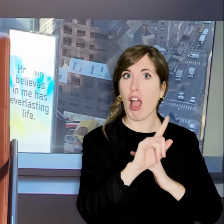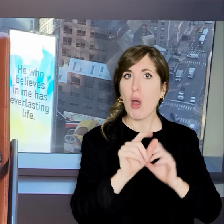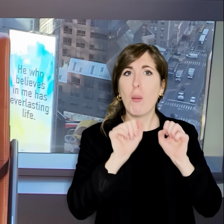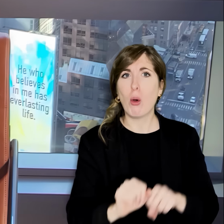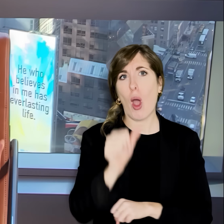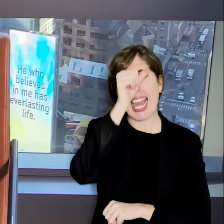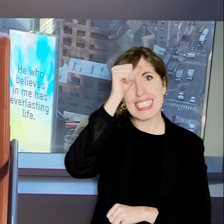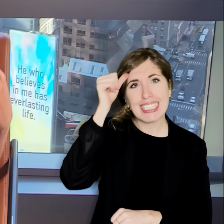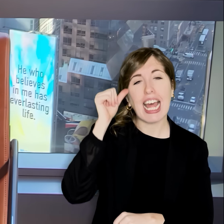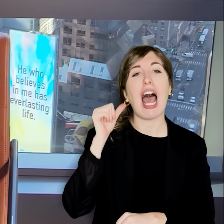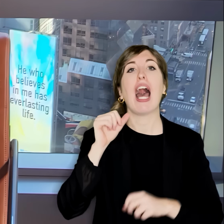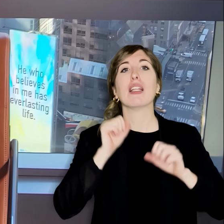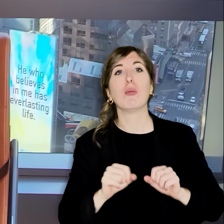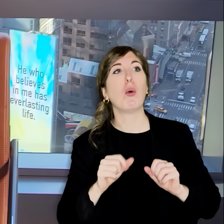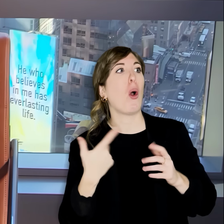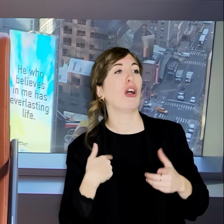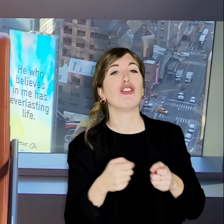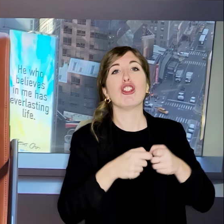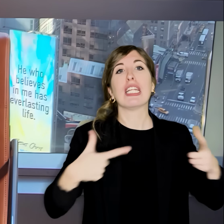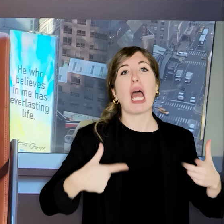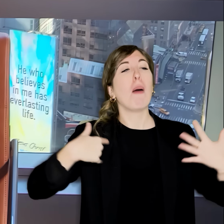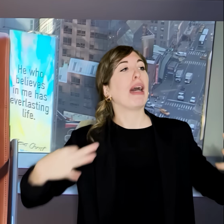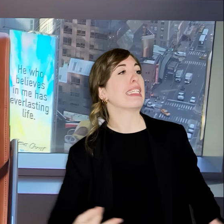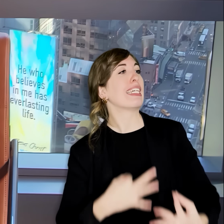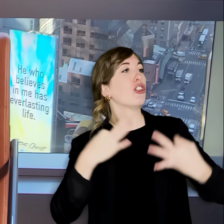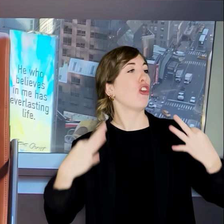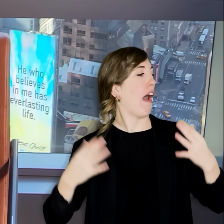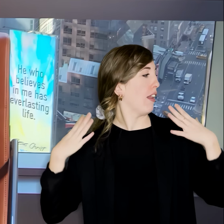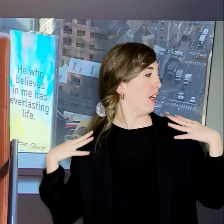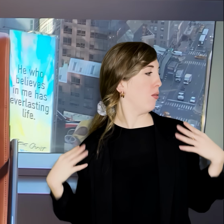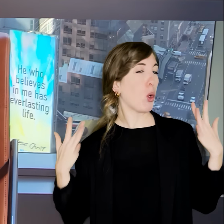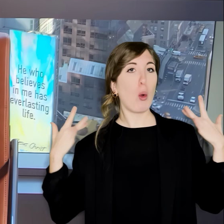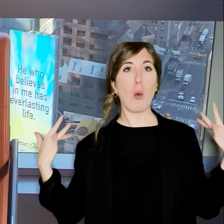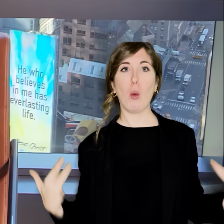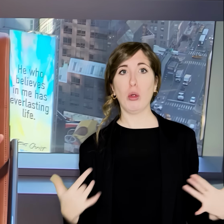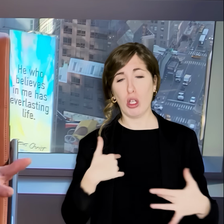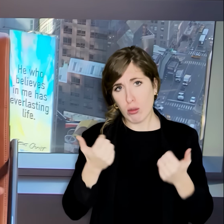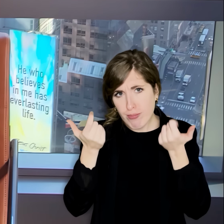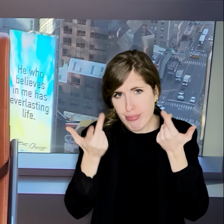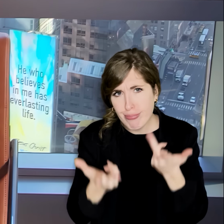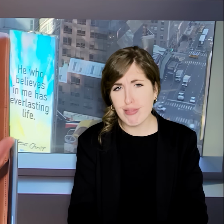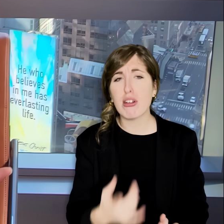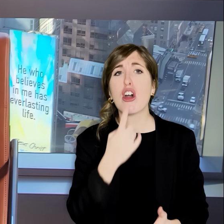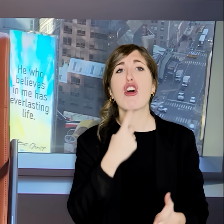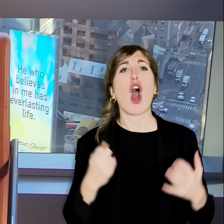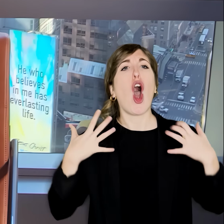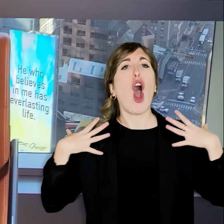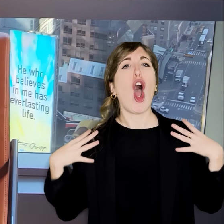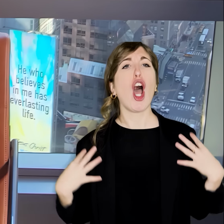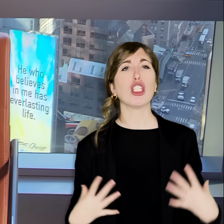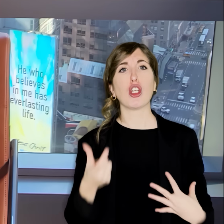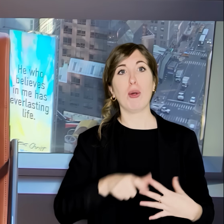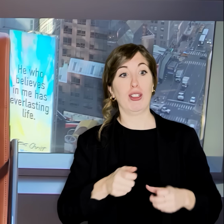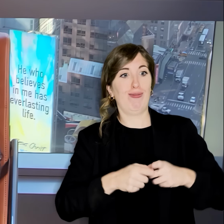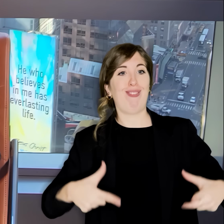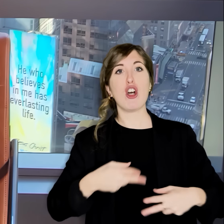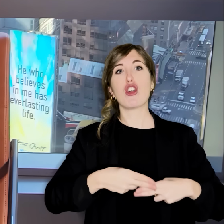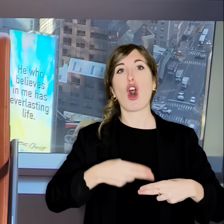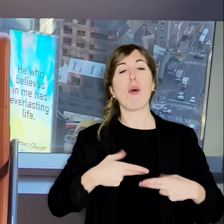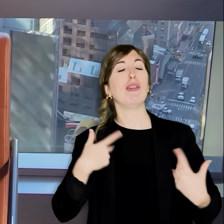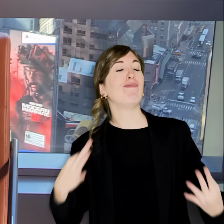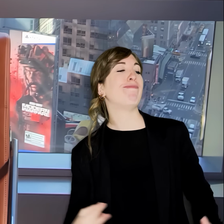estate fai la passeggiata fuori con la spalla scoperta io quante volte mi sono bruciata le spalle perché semplicemente passeggiavo per Roma